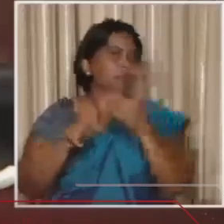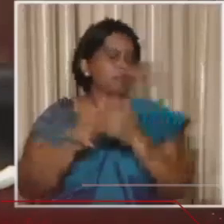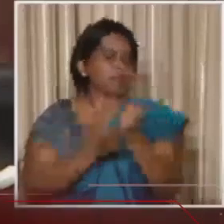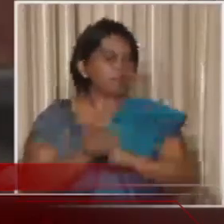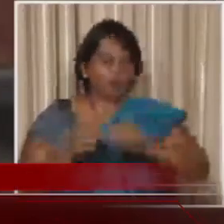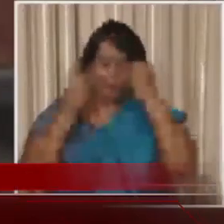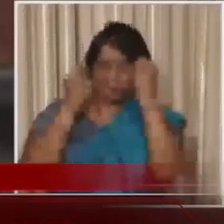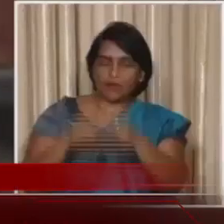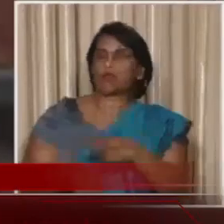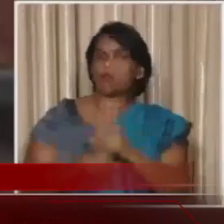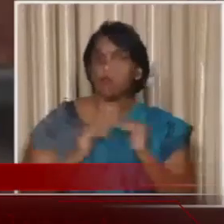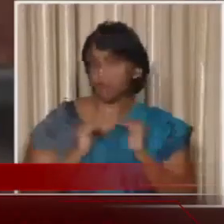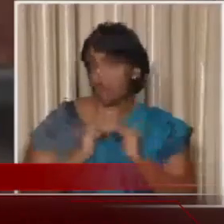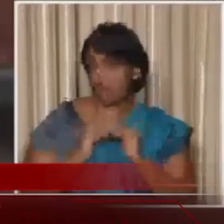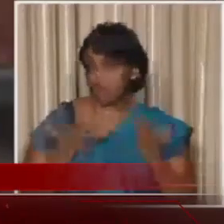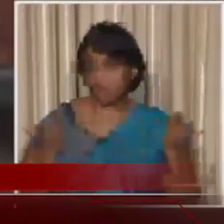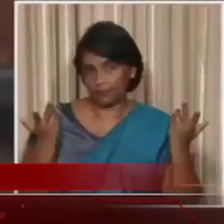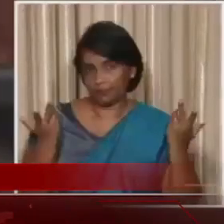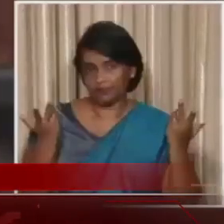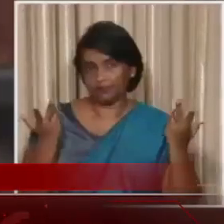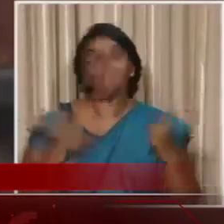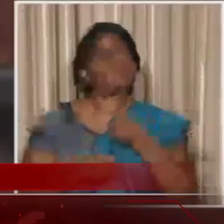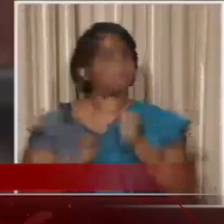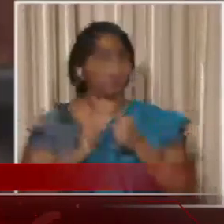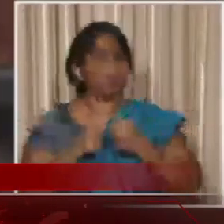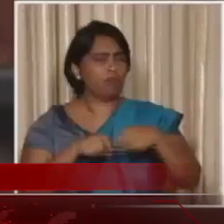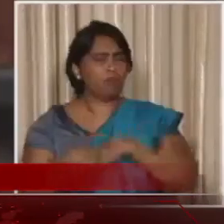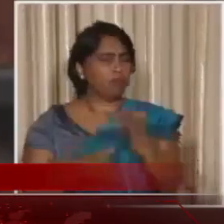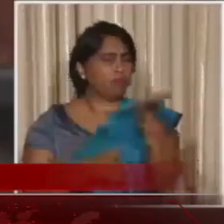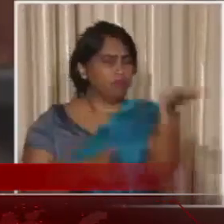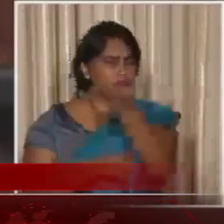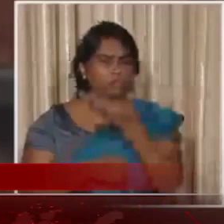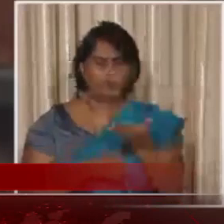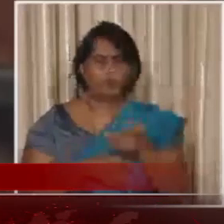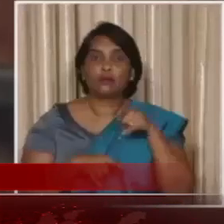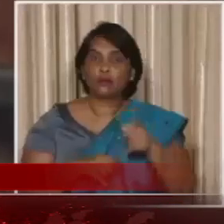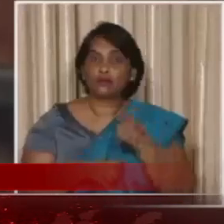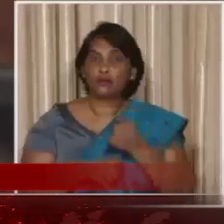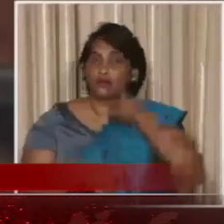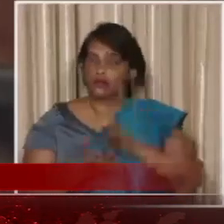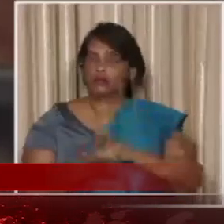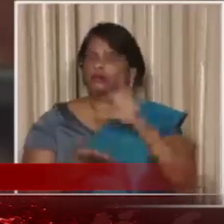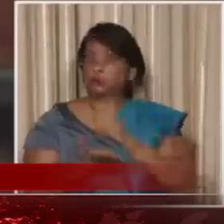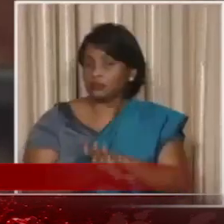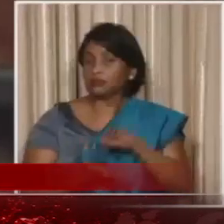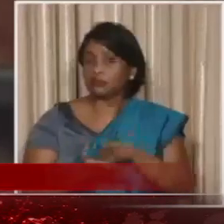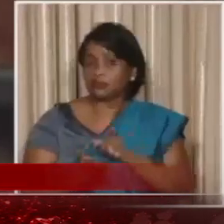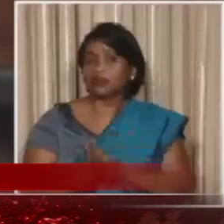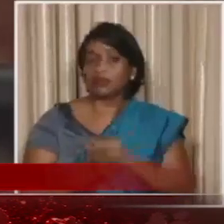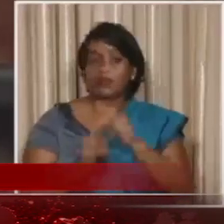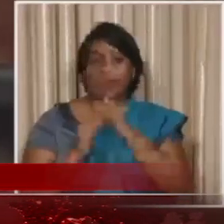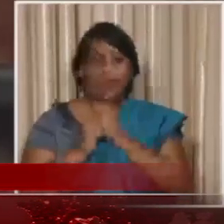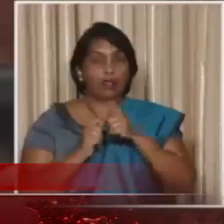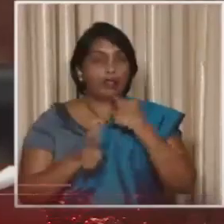pat kirima yukti sakatane, eva muka tu bagian. Mie arti ke tiendu tiernya gan, ayatnya watta beredar nih